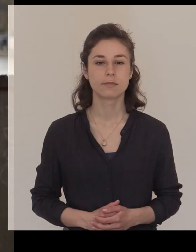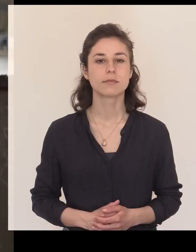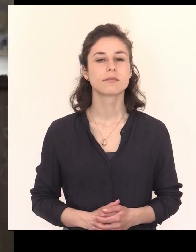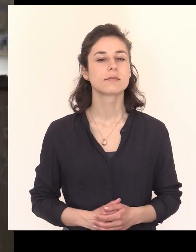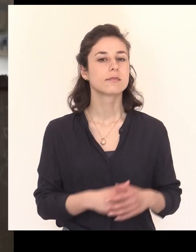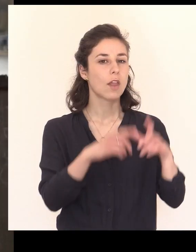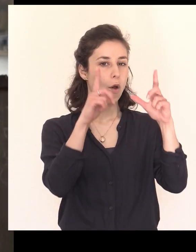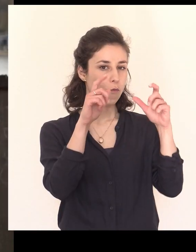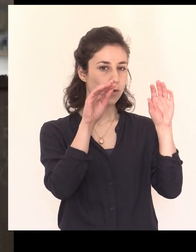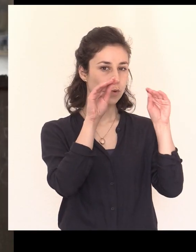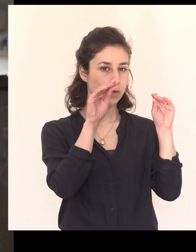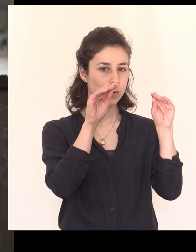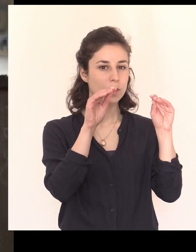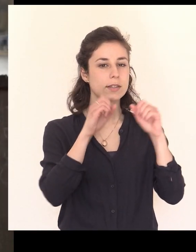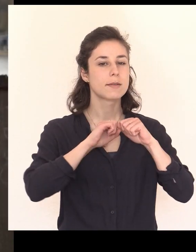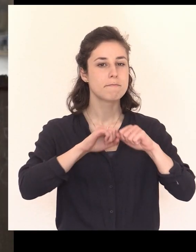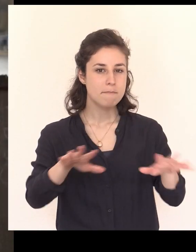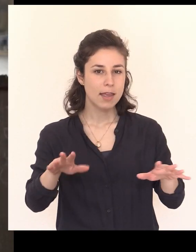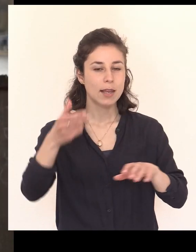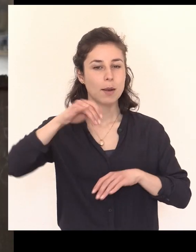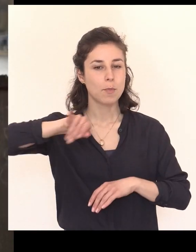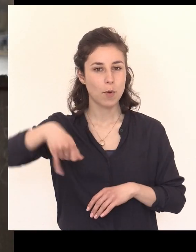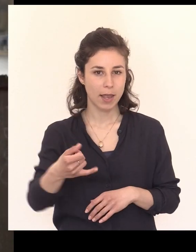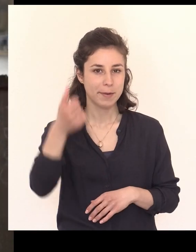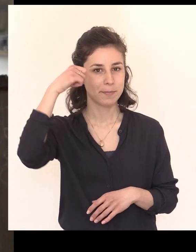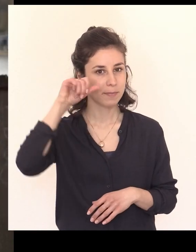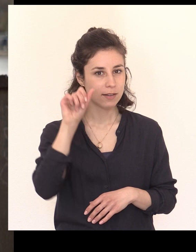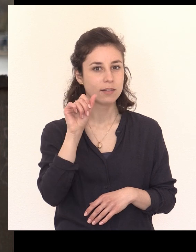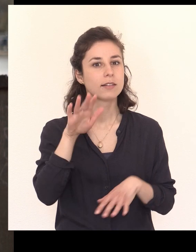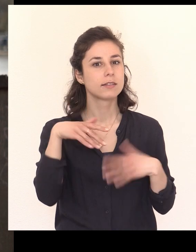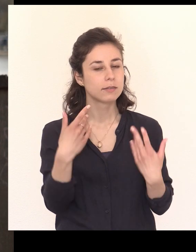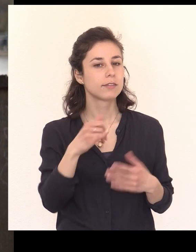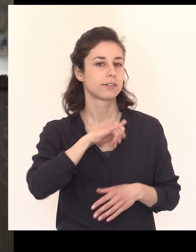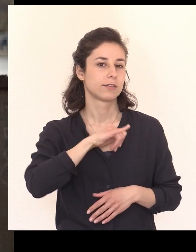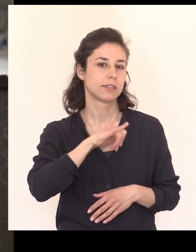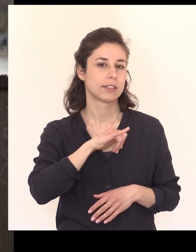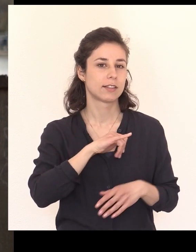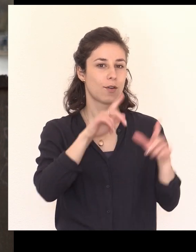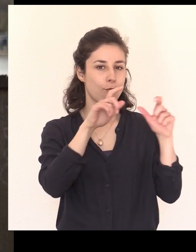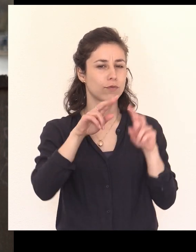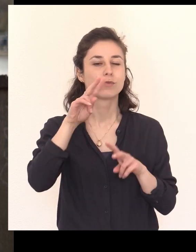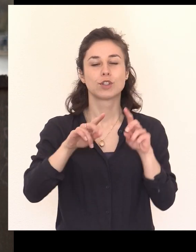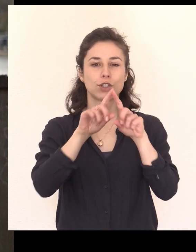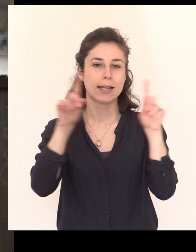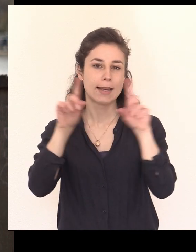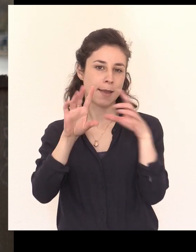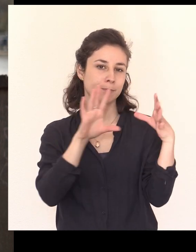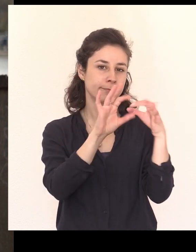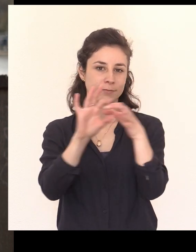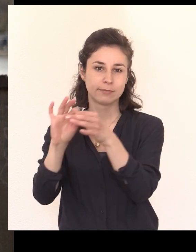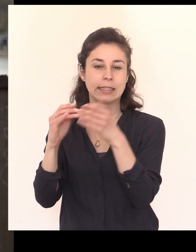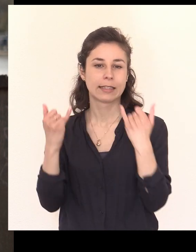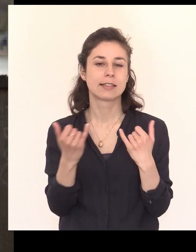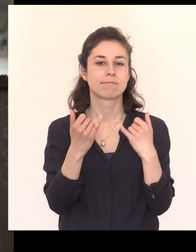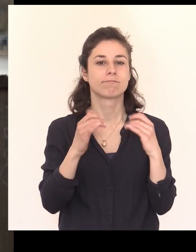Beim Fotokurs des Medienprojekt Berlin entstehen regelmäßig interessante Fotos zu verschiedenen Themen. Wir zeigen